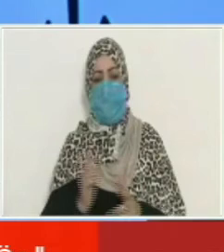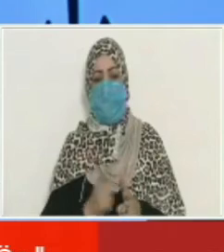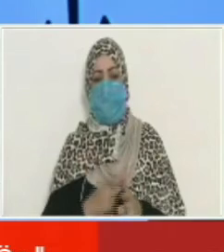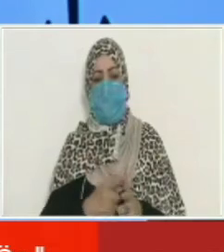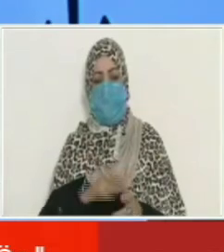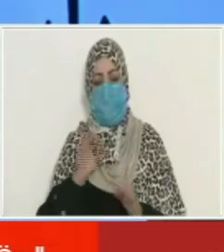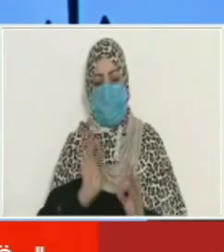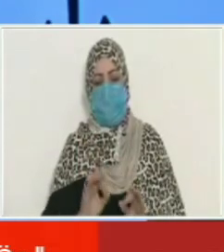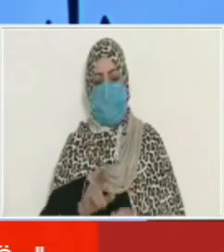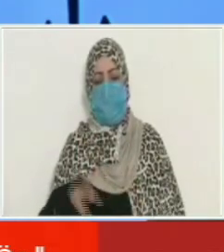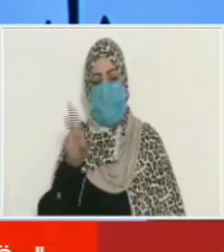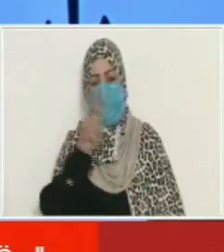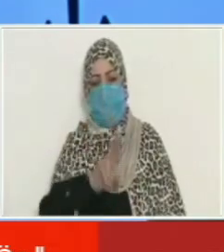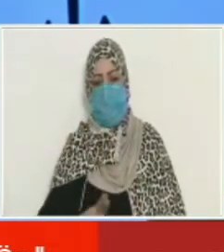لك